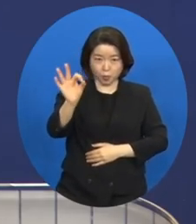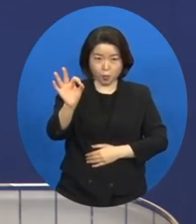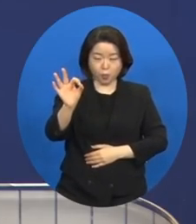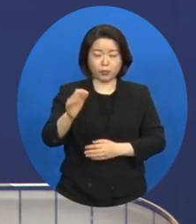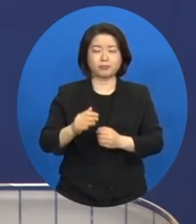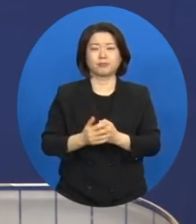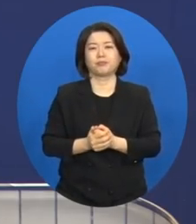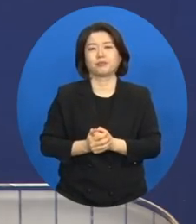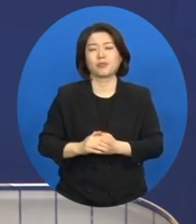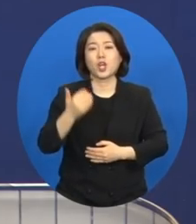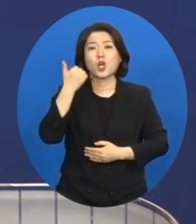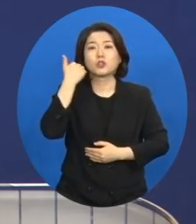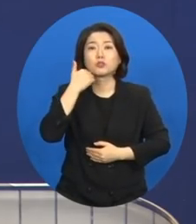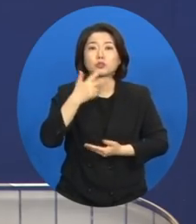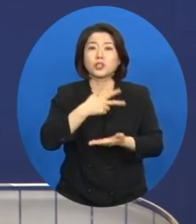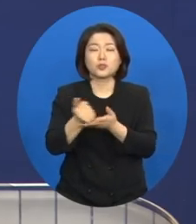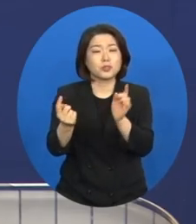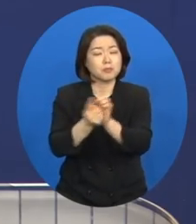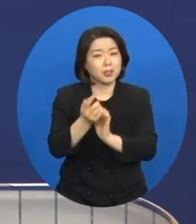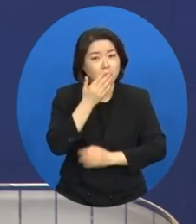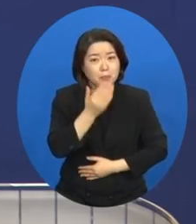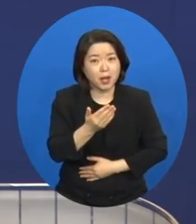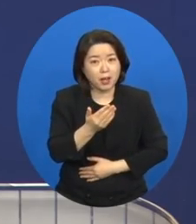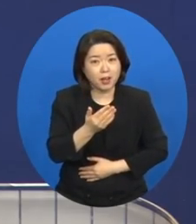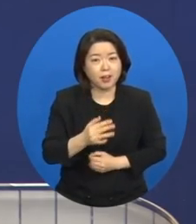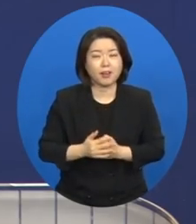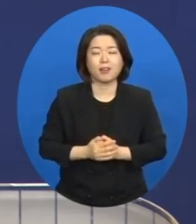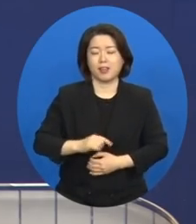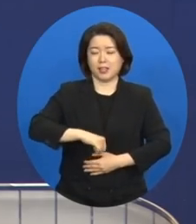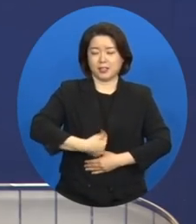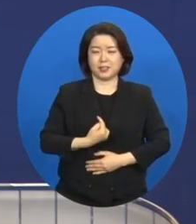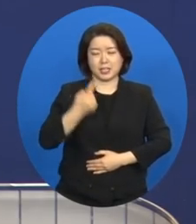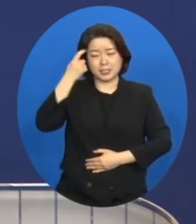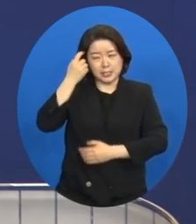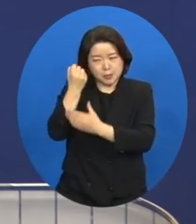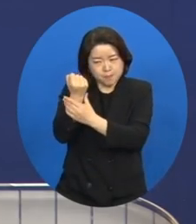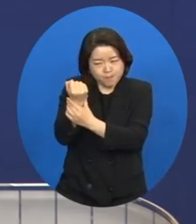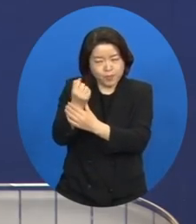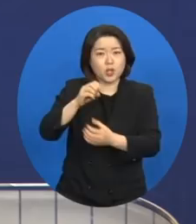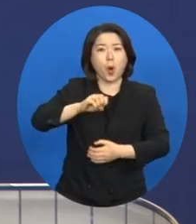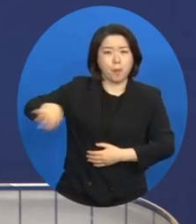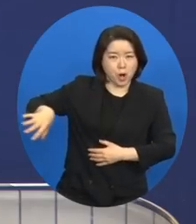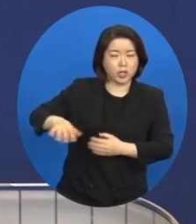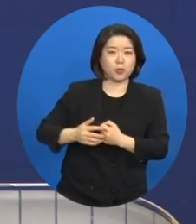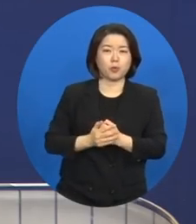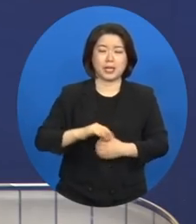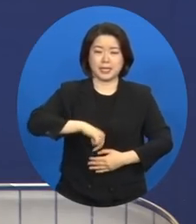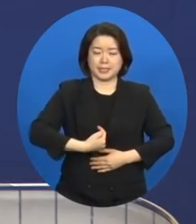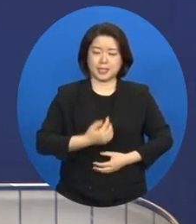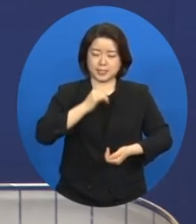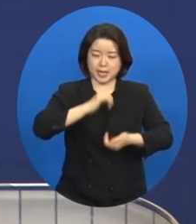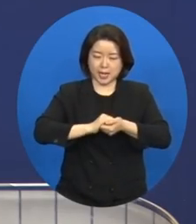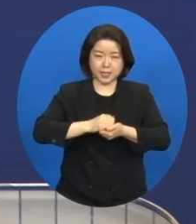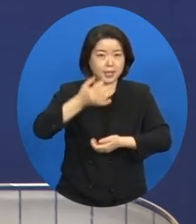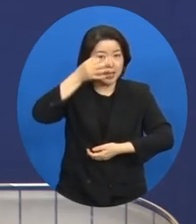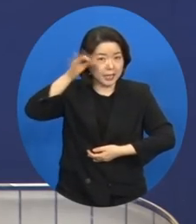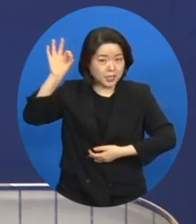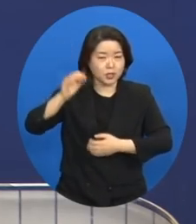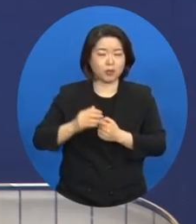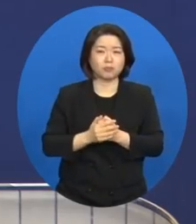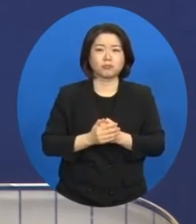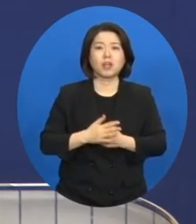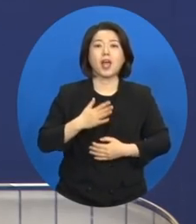누가 주님을 만나는 줄 아십니까? 자신의 편견을 내려놓고 자신의 한계를 인정하고 내가 틀릴